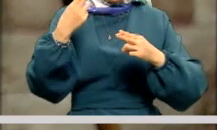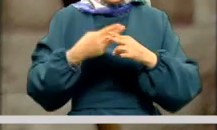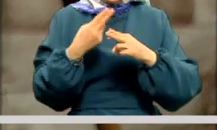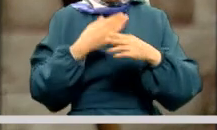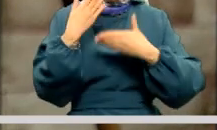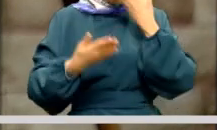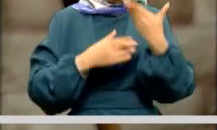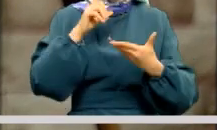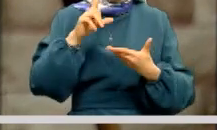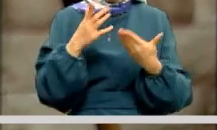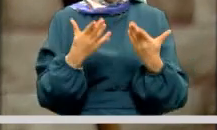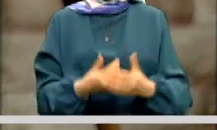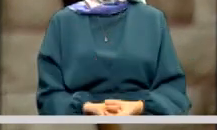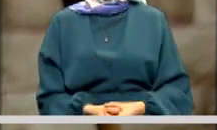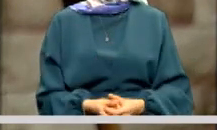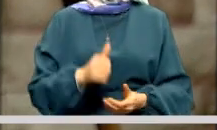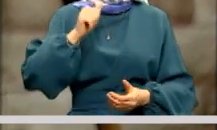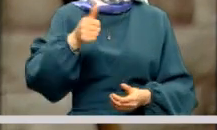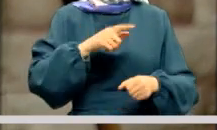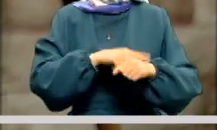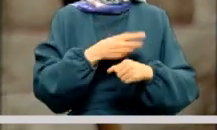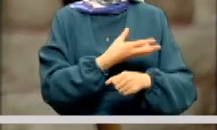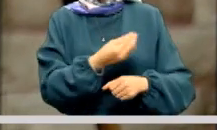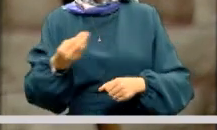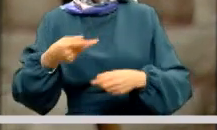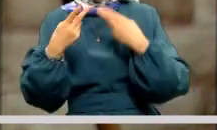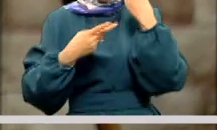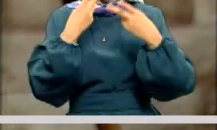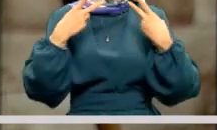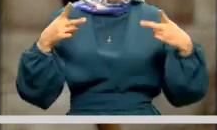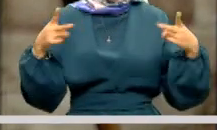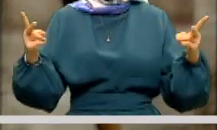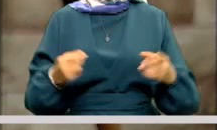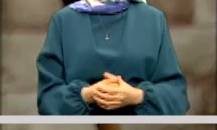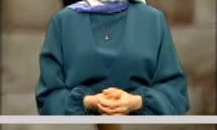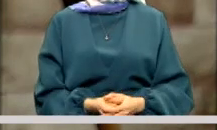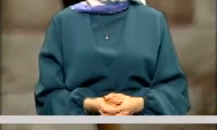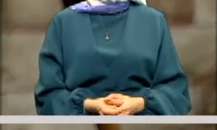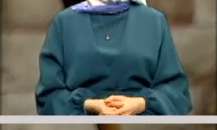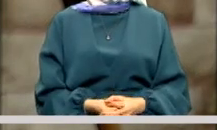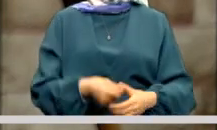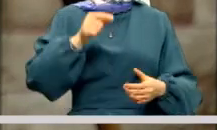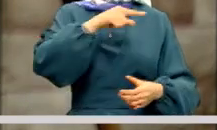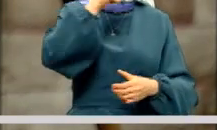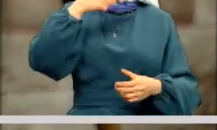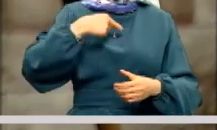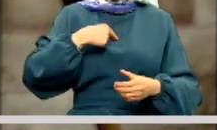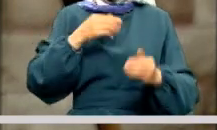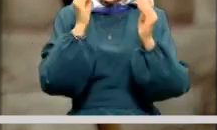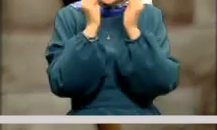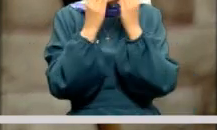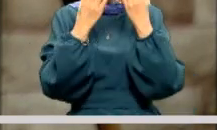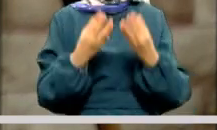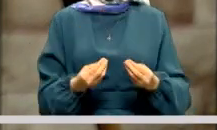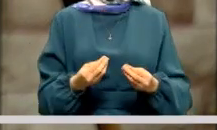ele almak gerekebilir günlerce belki saatlerce bu konuşulabilir ama burada biz küçük de olsa kendimizi